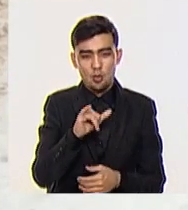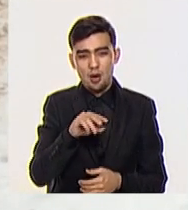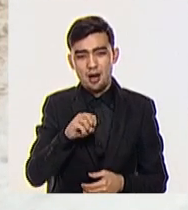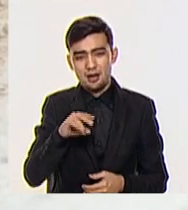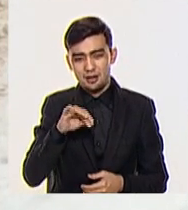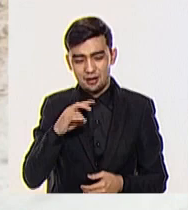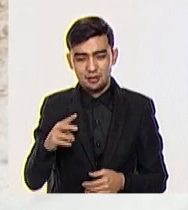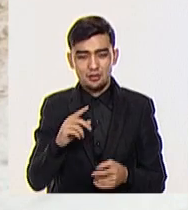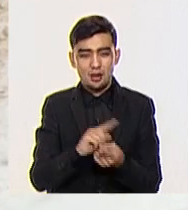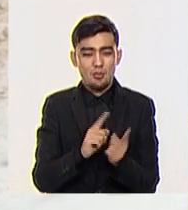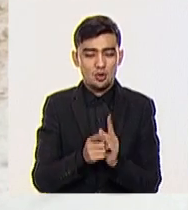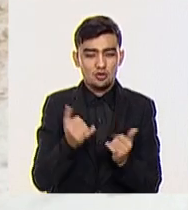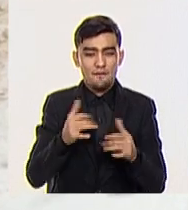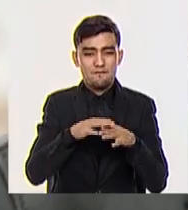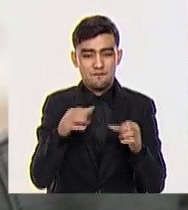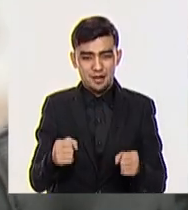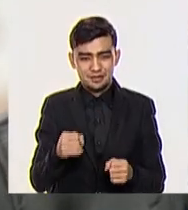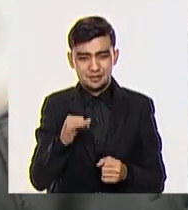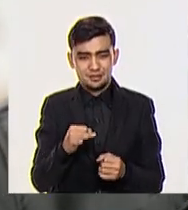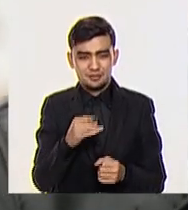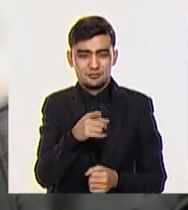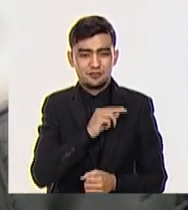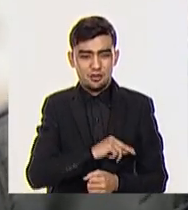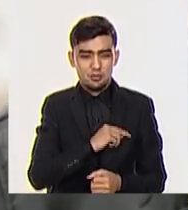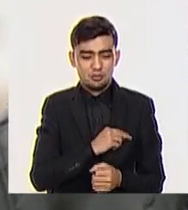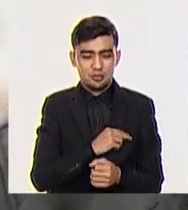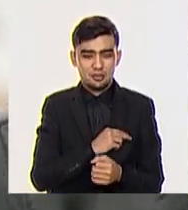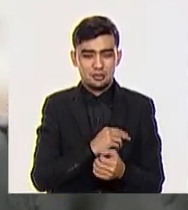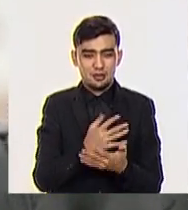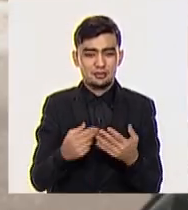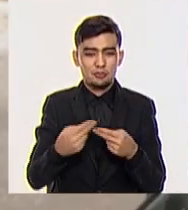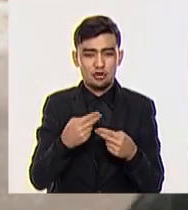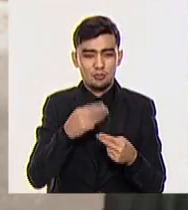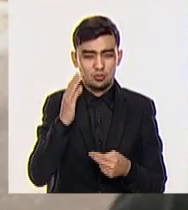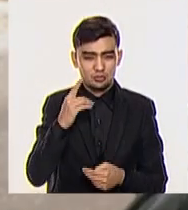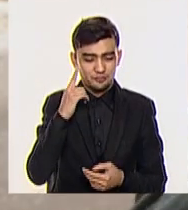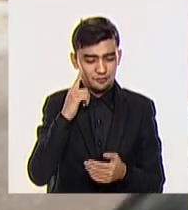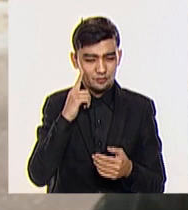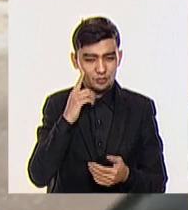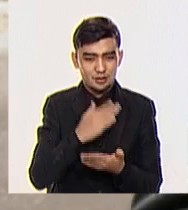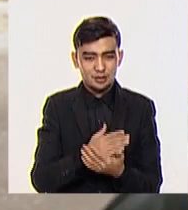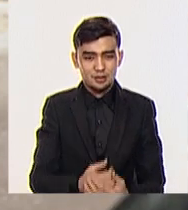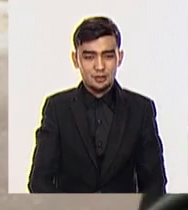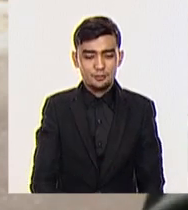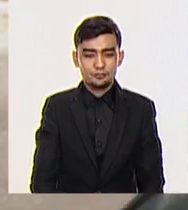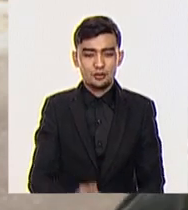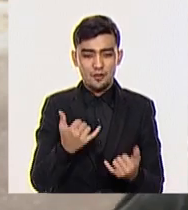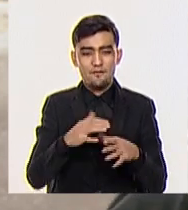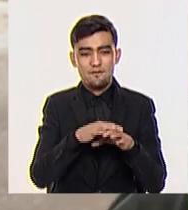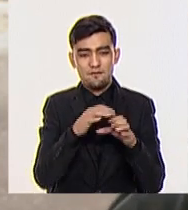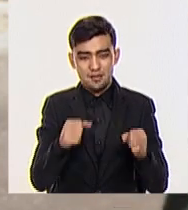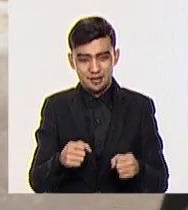Қайсар керісінше, қазіргі билік баламалы үкіметтің жұмыс істеуіне барынша тосқауыл болады дейді. Ә деген өзінде уже бітті ол билік